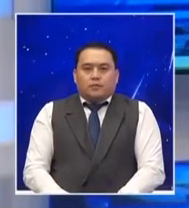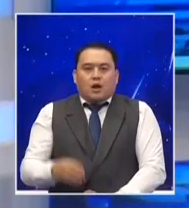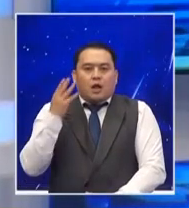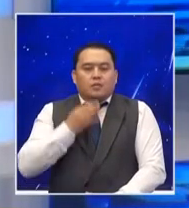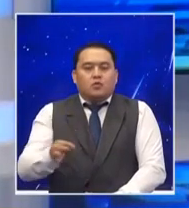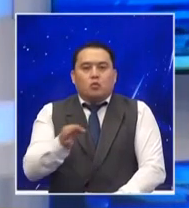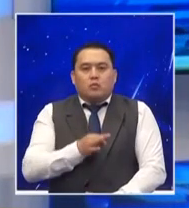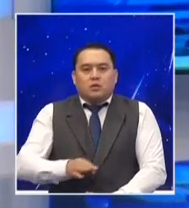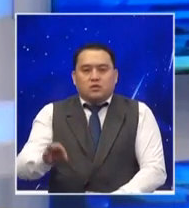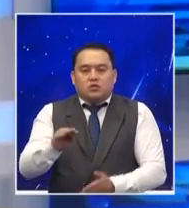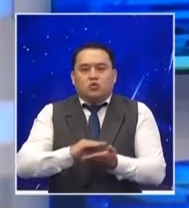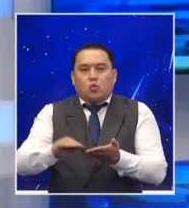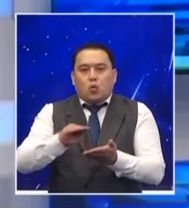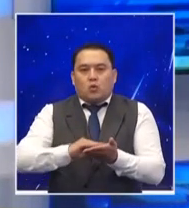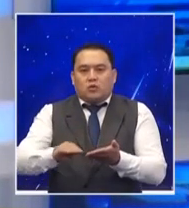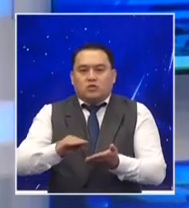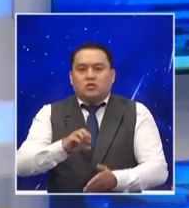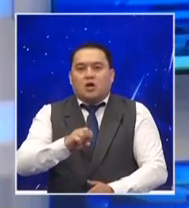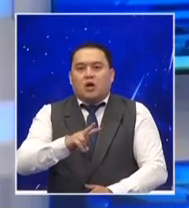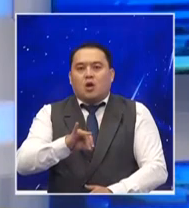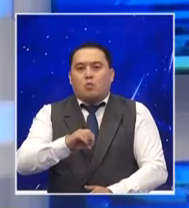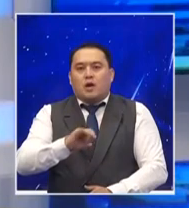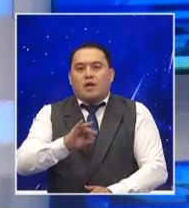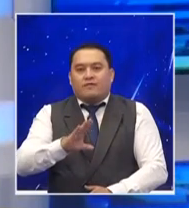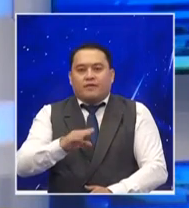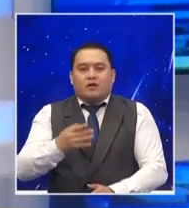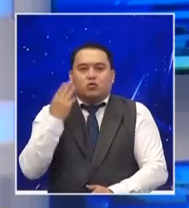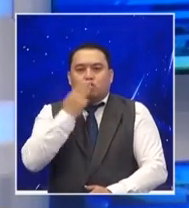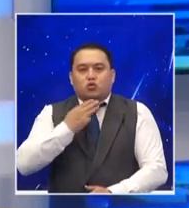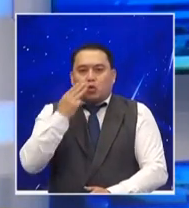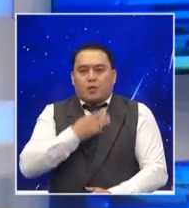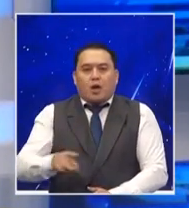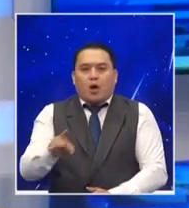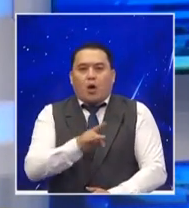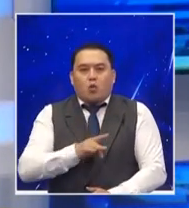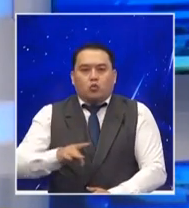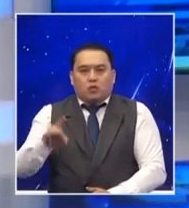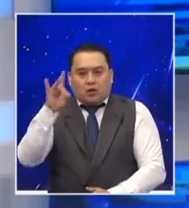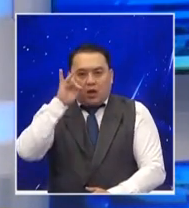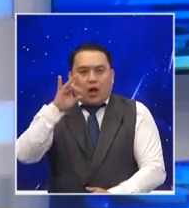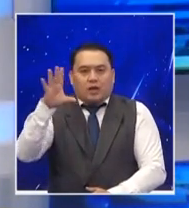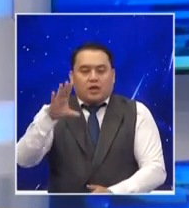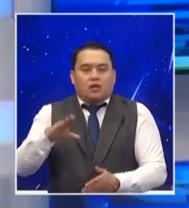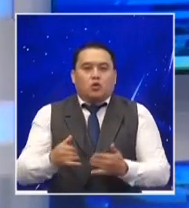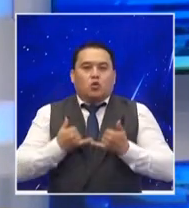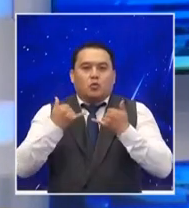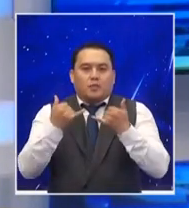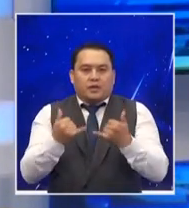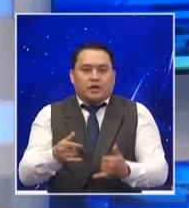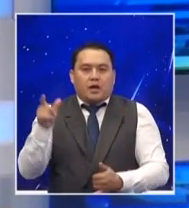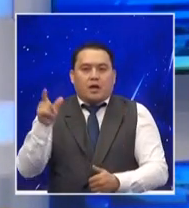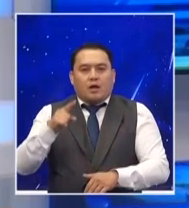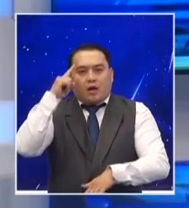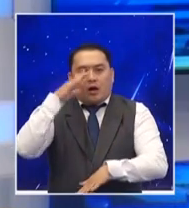Жетісулық белгілі журналист Жұмахмет Жайлаубаев Қаратал ауданының құрметті азаматы атанды. Тәуелсіздік мерекесінде Қаратал ауданы әкімінің